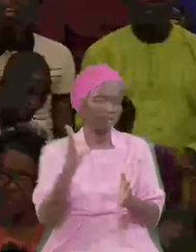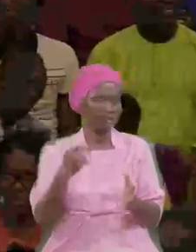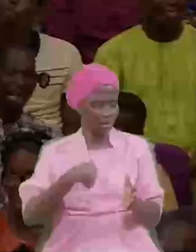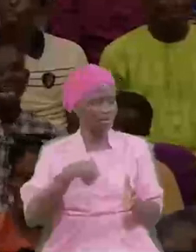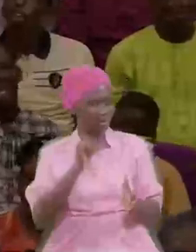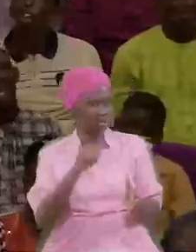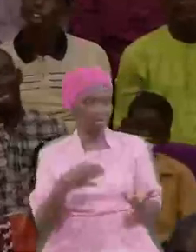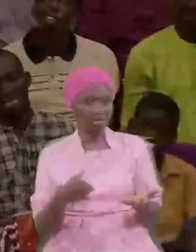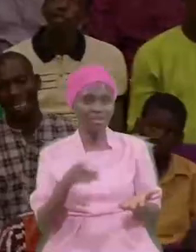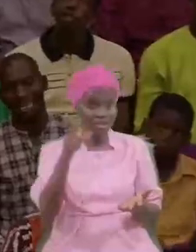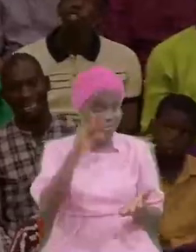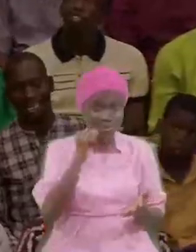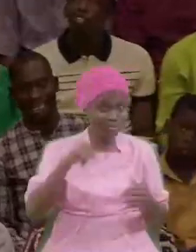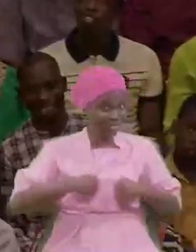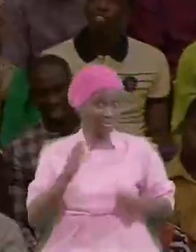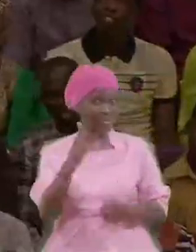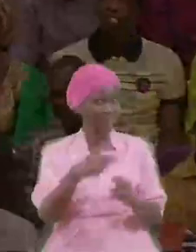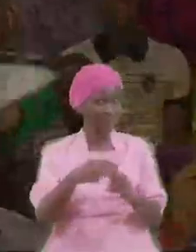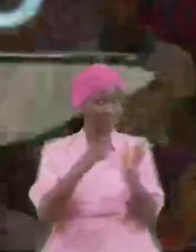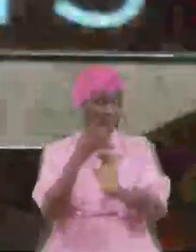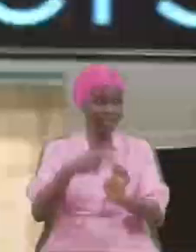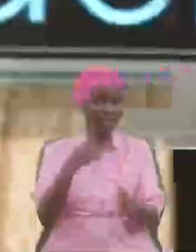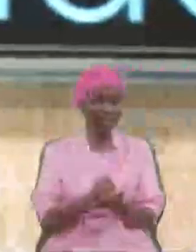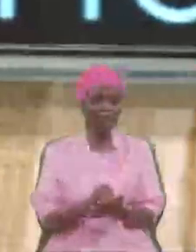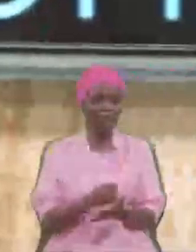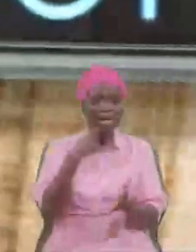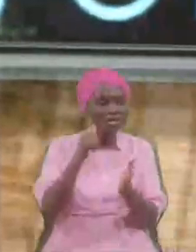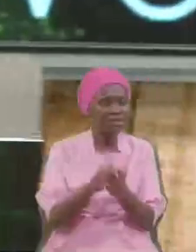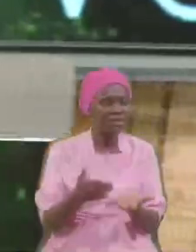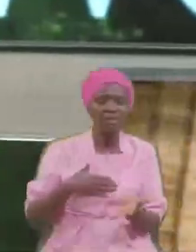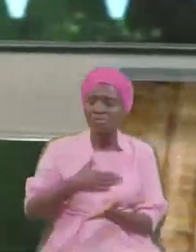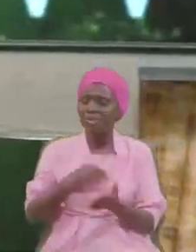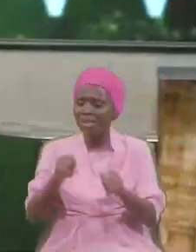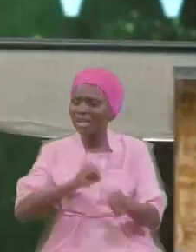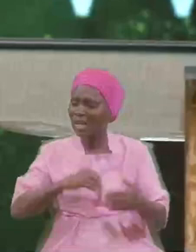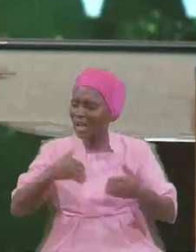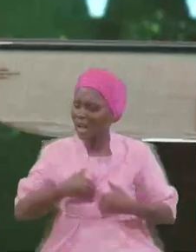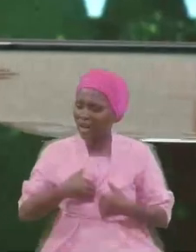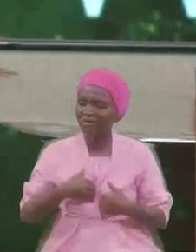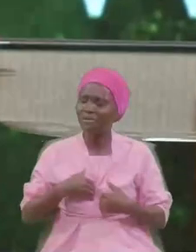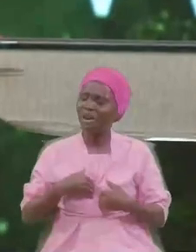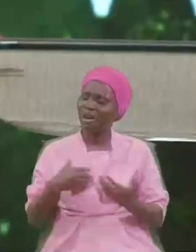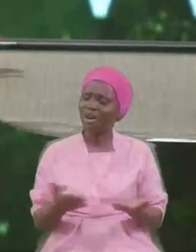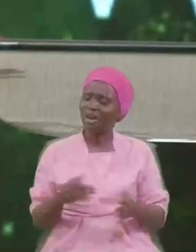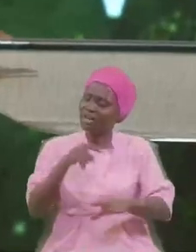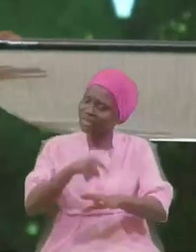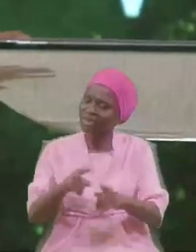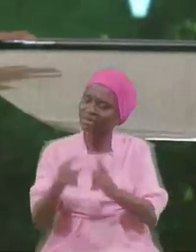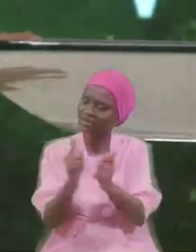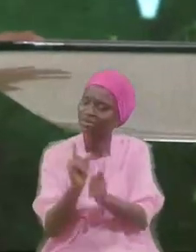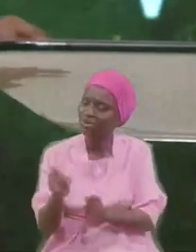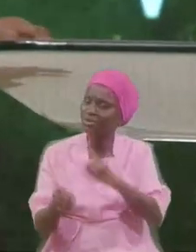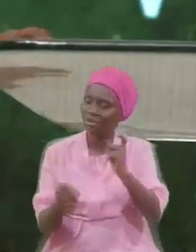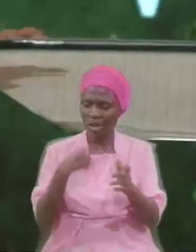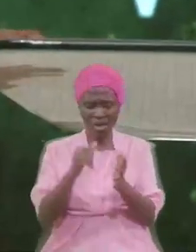à votre nom. Et puis il a dit, est-ce que je peux avoir un rendez-vous avec toi? Je dis, pourquoi? Il dit, tu vois,